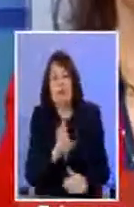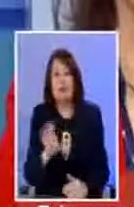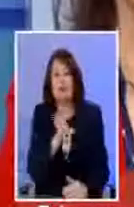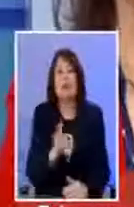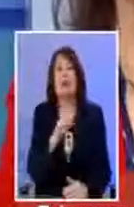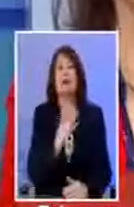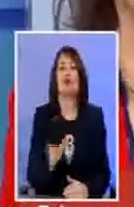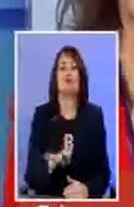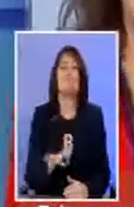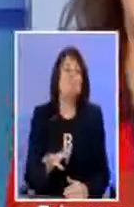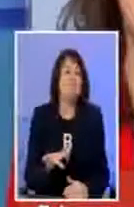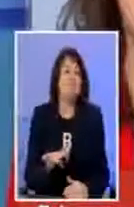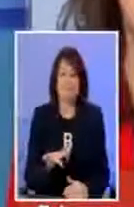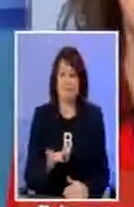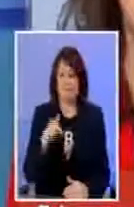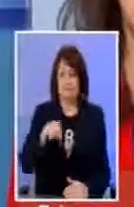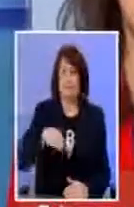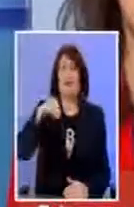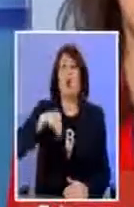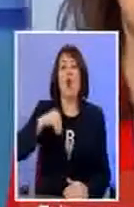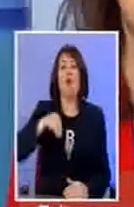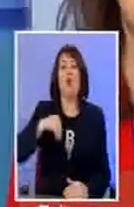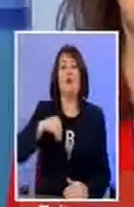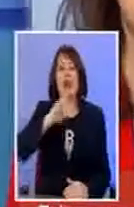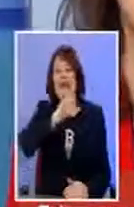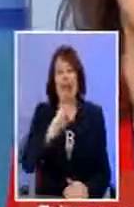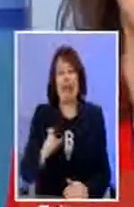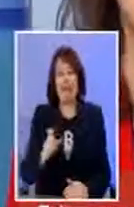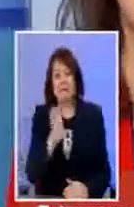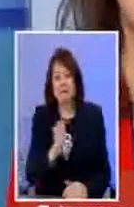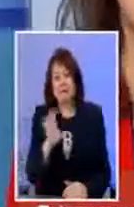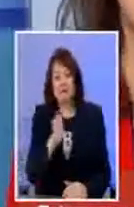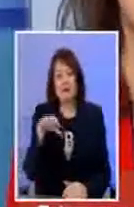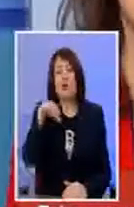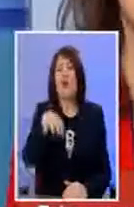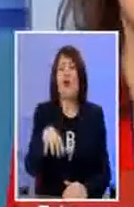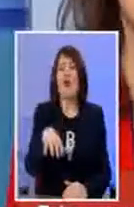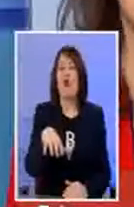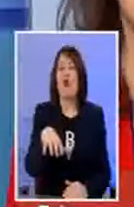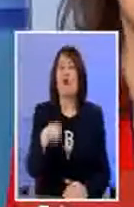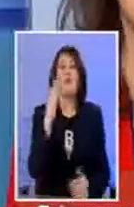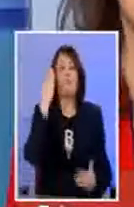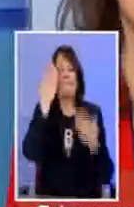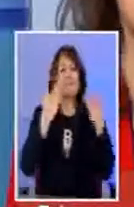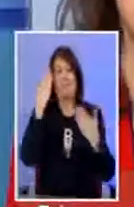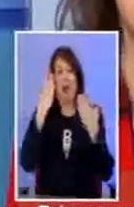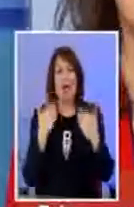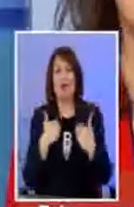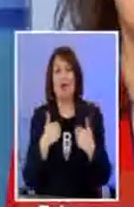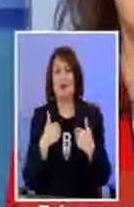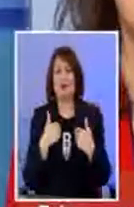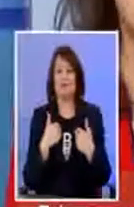Πολώνια, εδώ πέρα στην Πολώνια και να βρω έναν χώρο όπου το μπάνιο